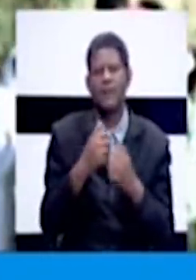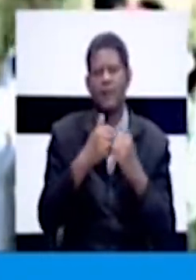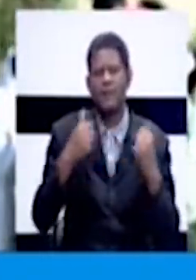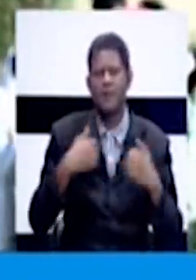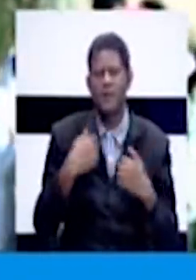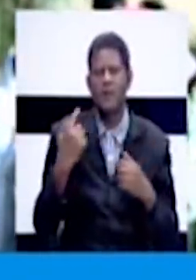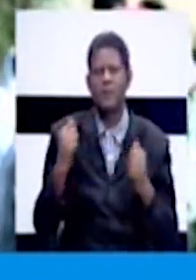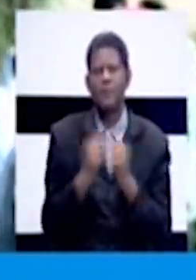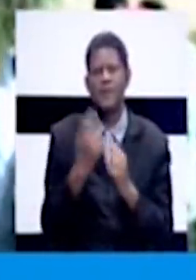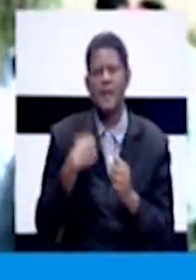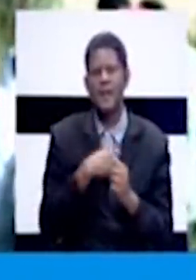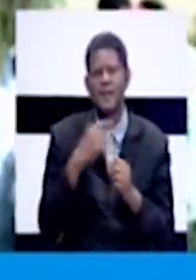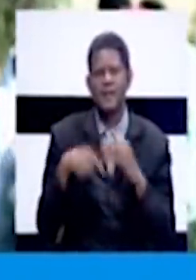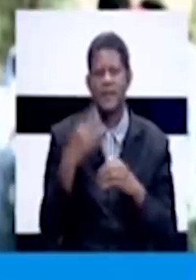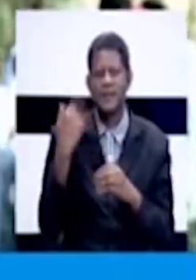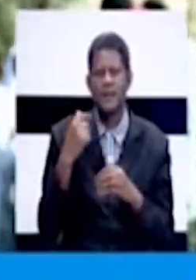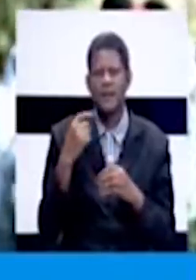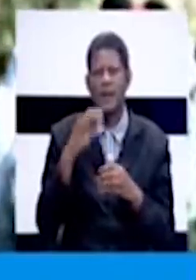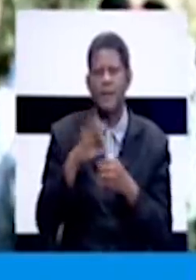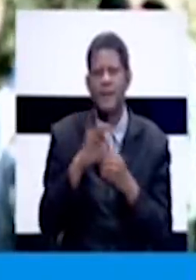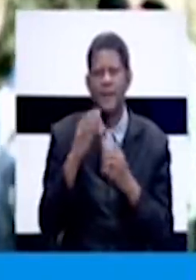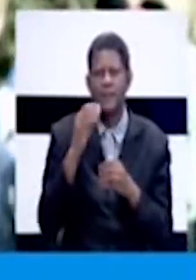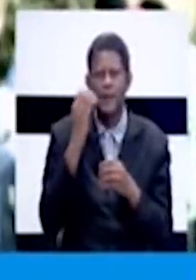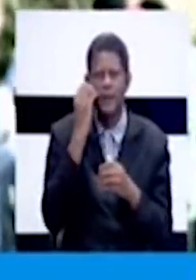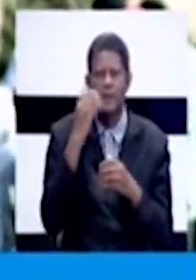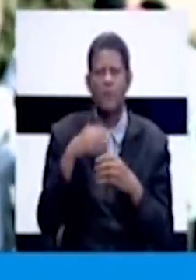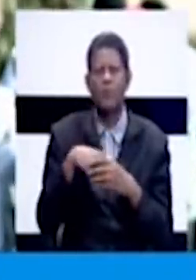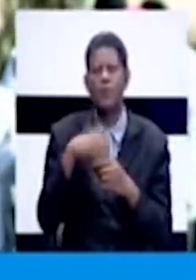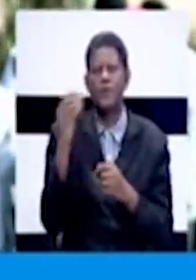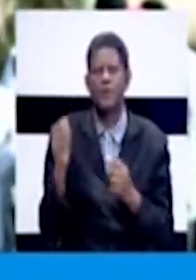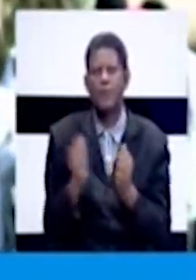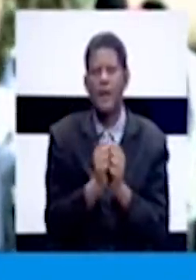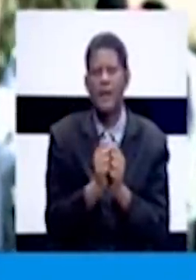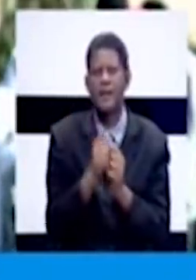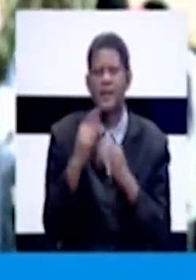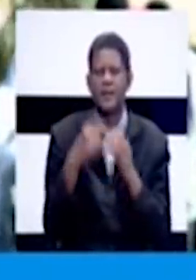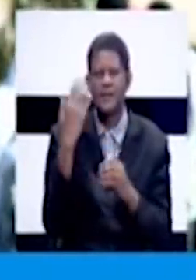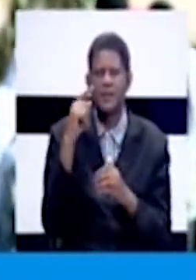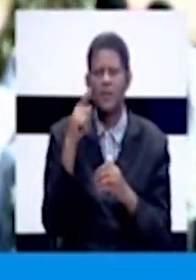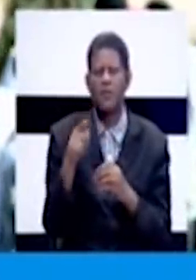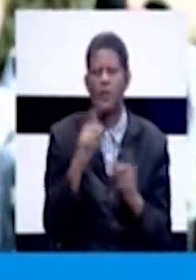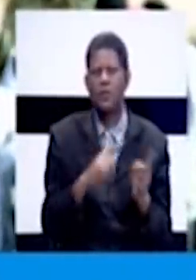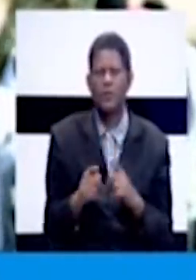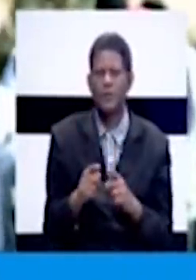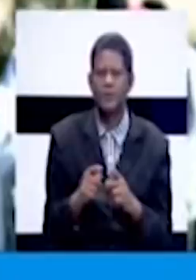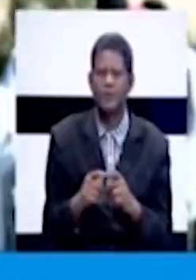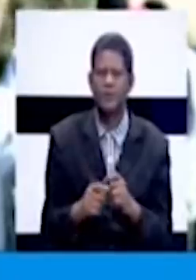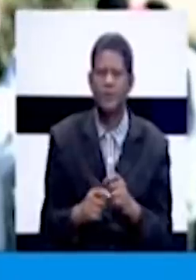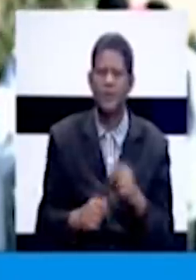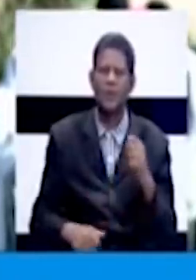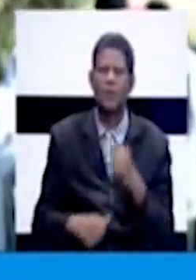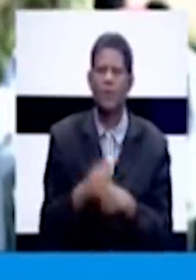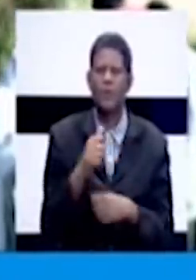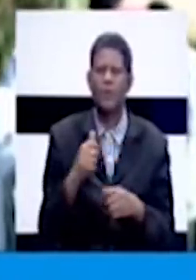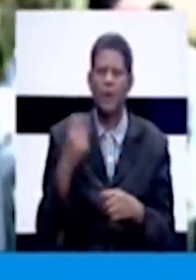سلة النهار كواحنا بكافي وطيو سلة بحدة سلة النهارنا نقول وقعوا